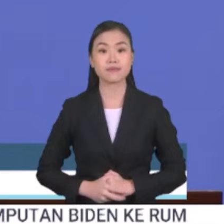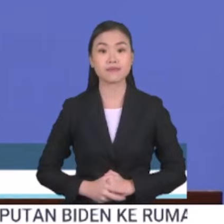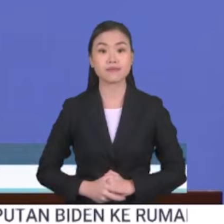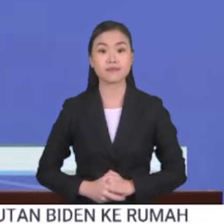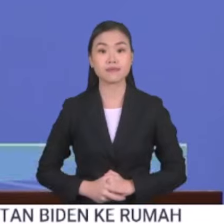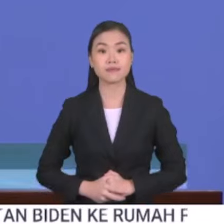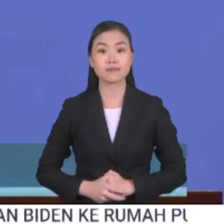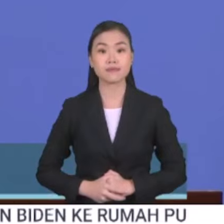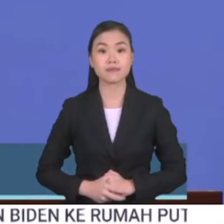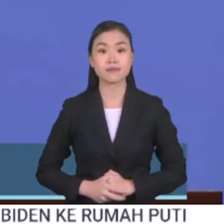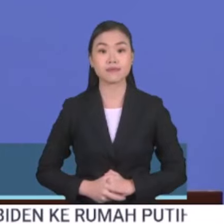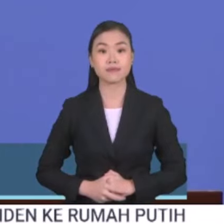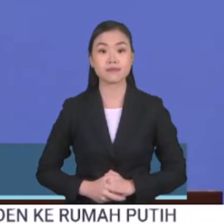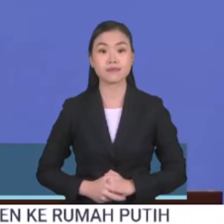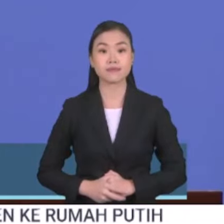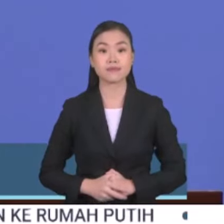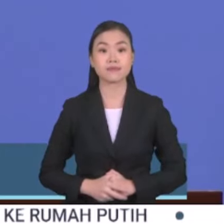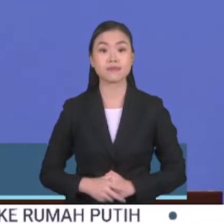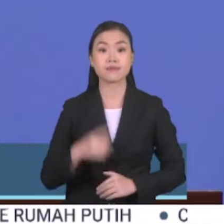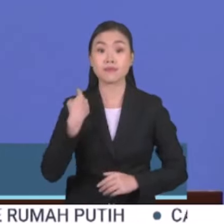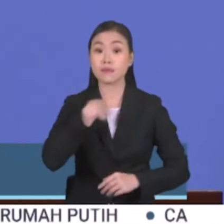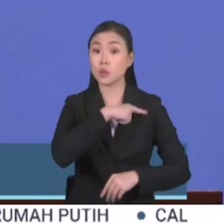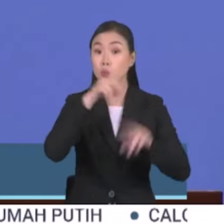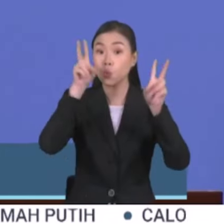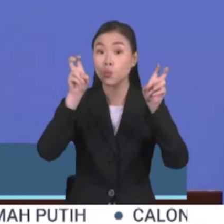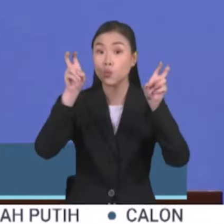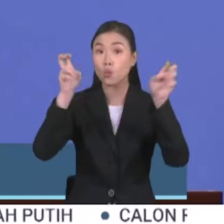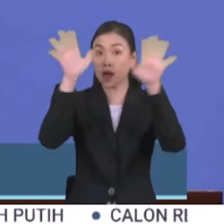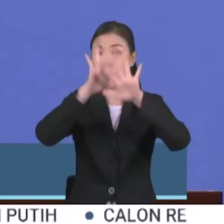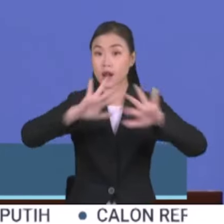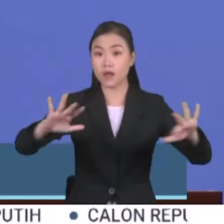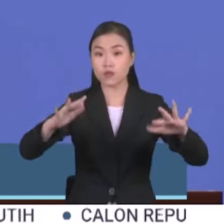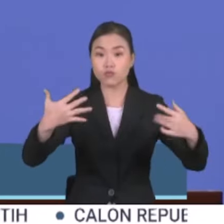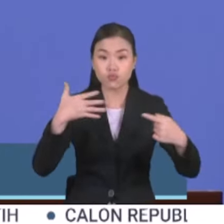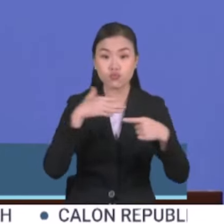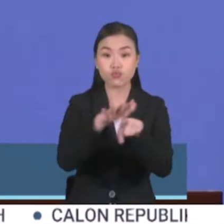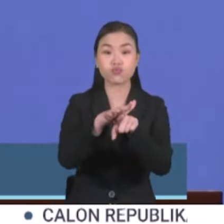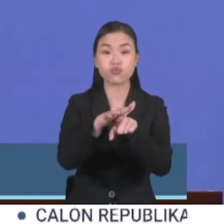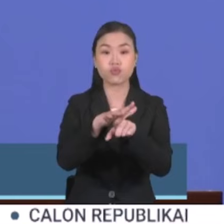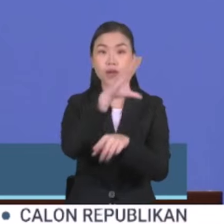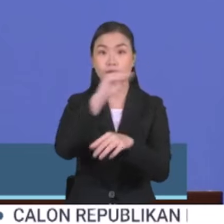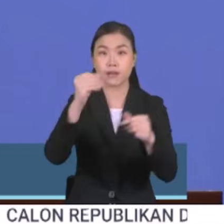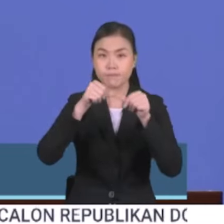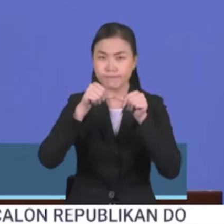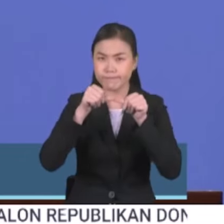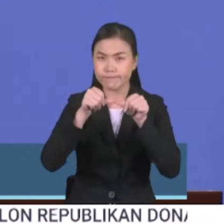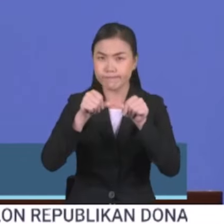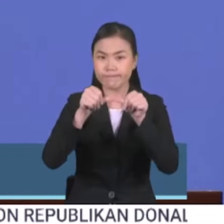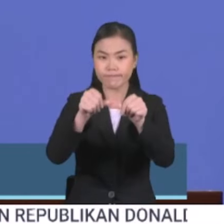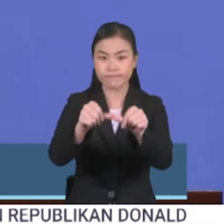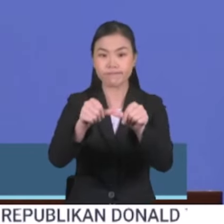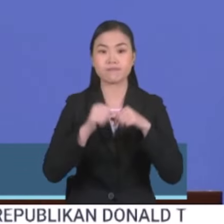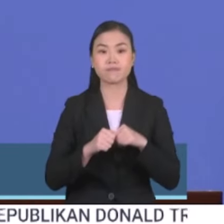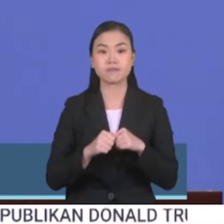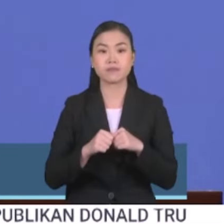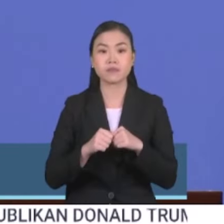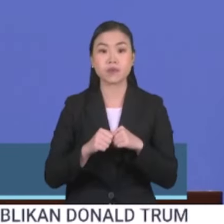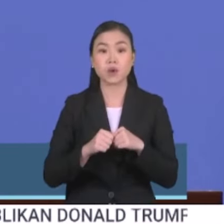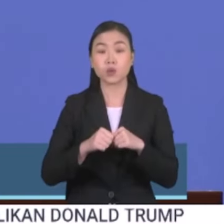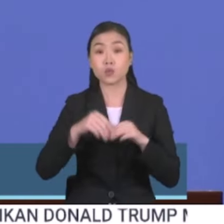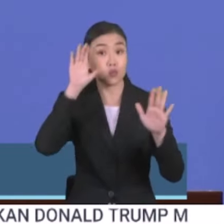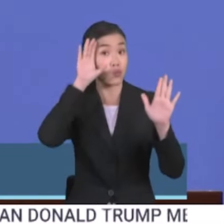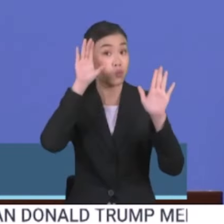Our chairmanship theme of inclusivity and sustainability reflects a vision